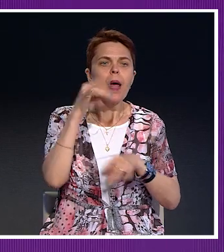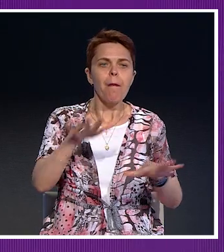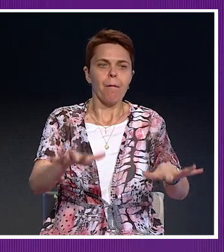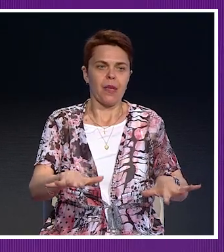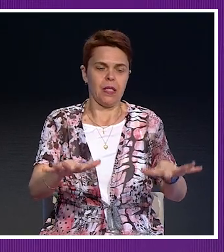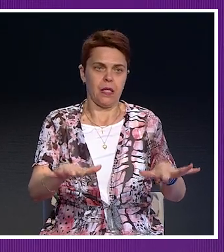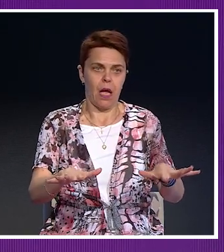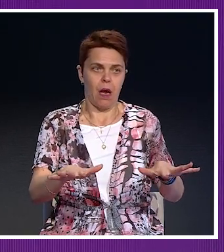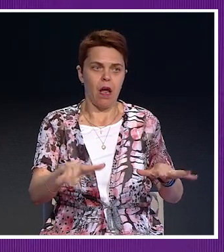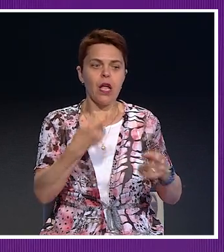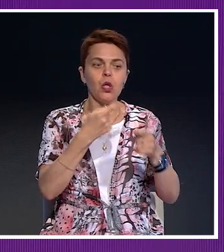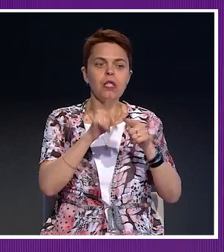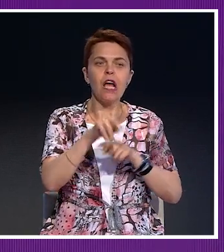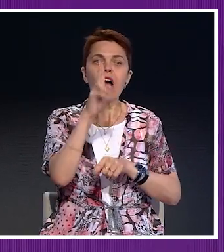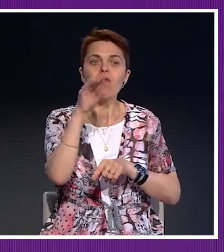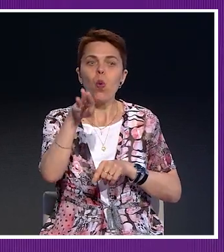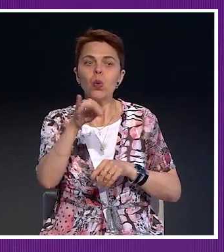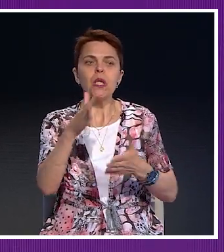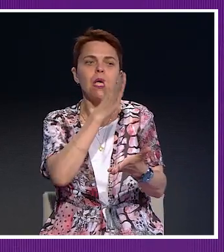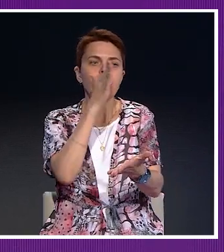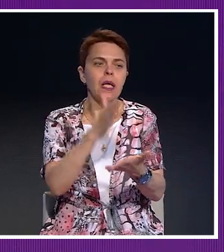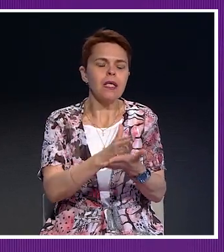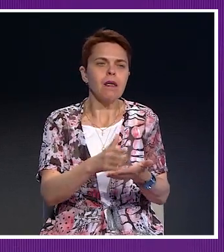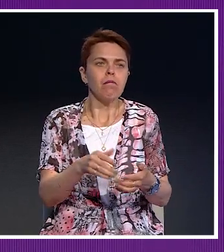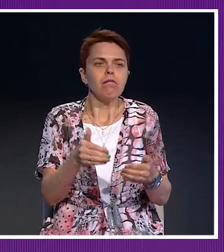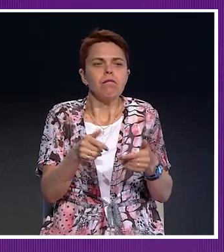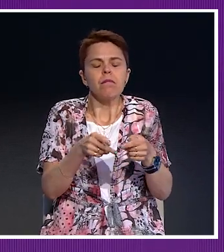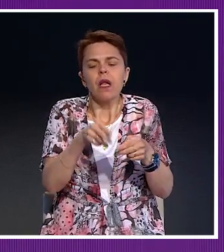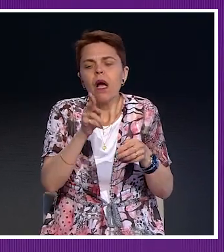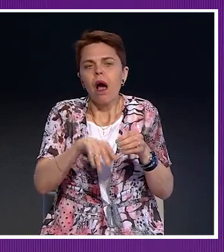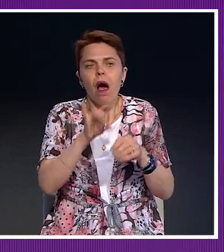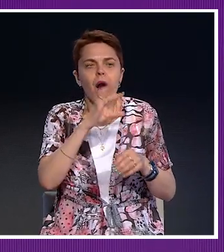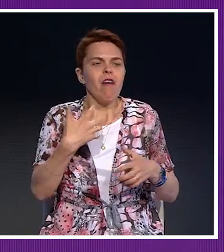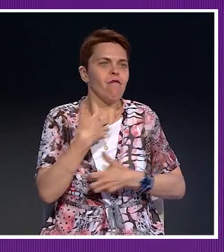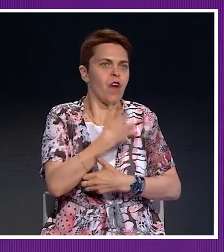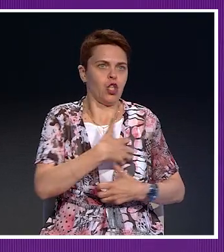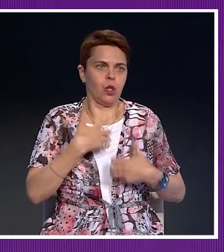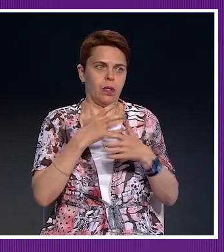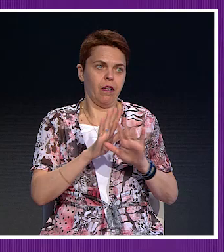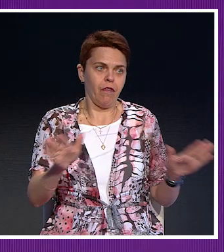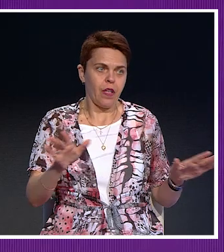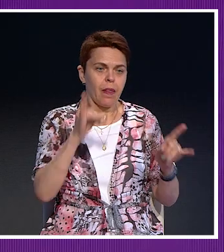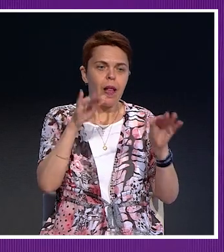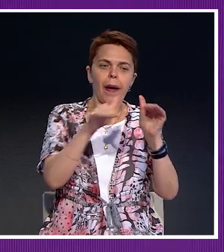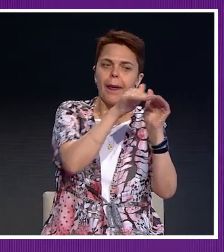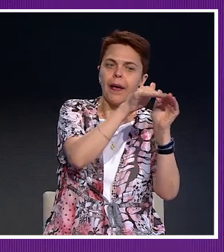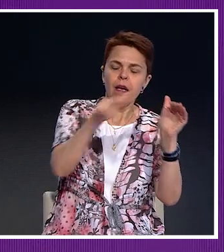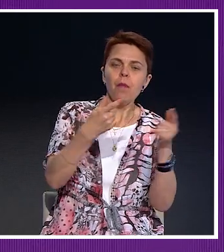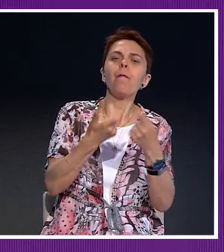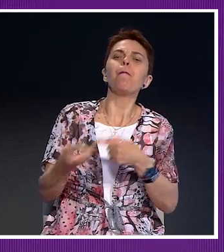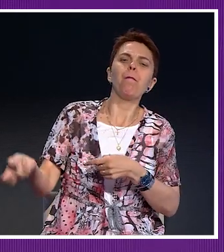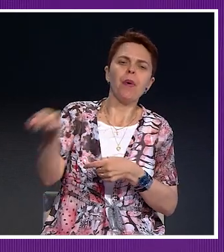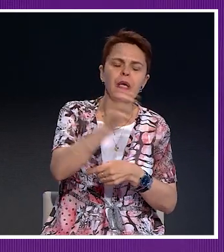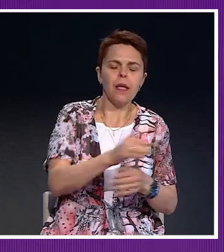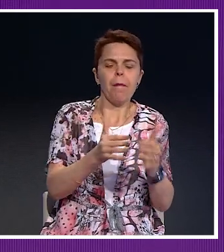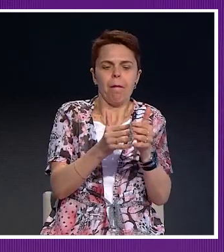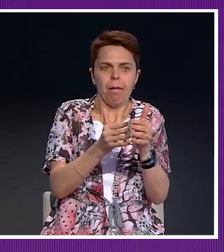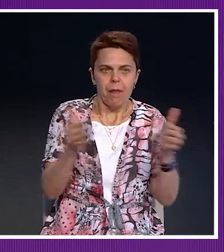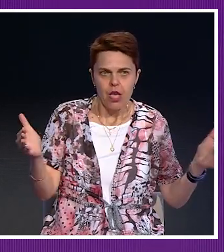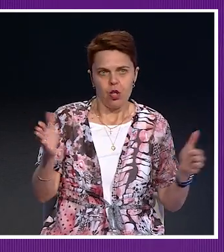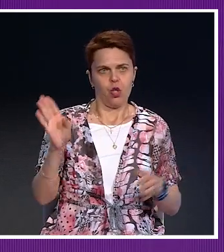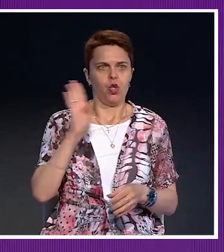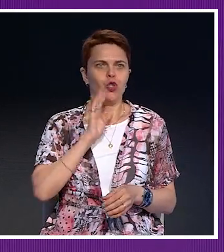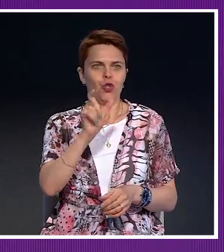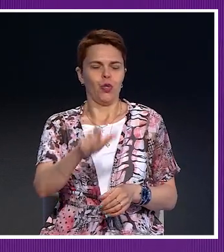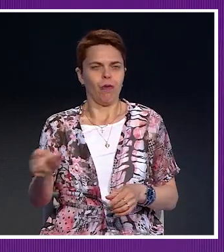Угу. І ось ці квоти є вкрай важливі. Це означає, що на рівень ОТГ прийде більше жінок. Я сподіваюся, що в